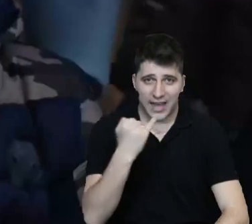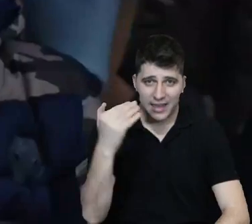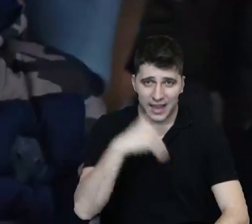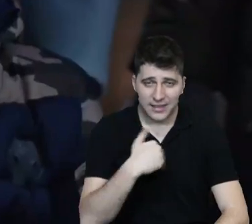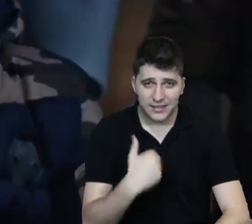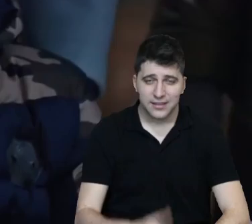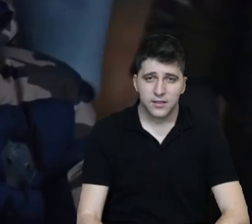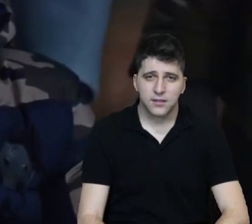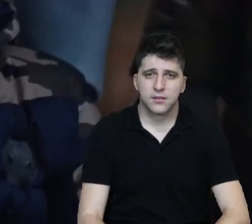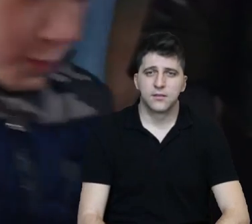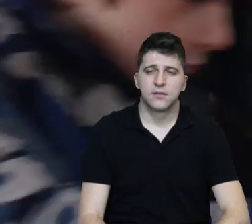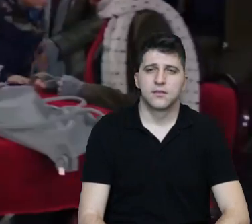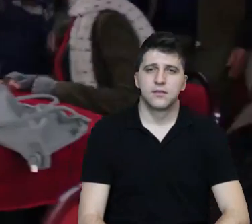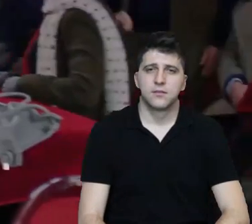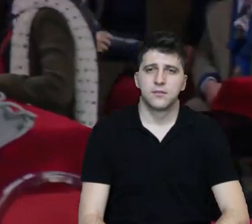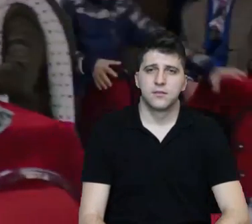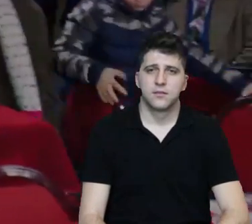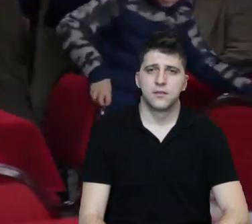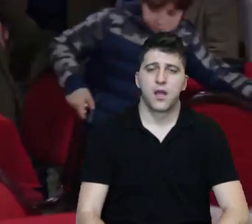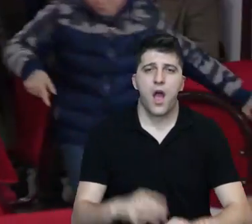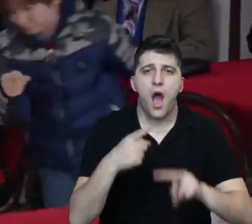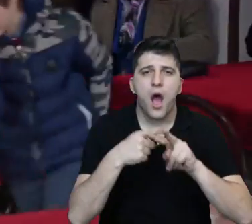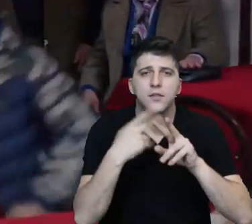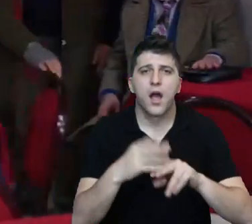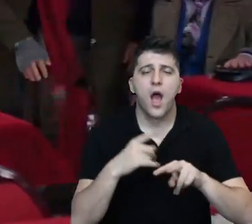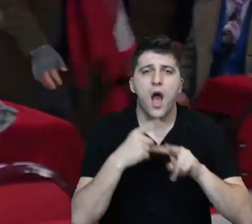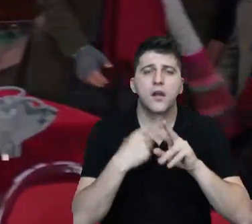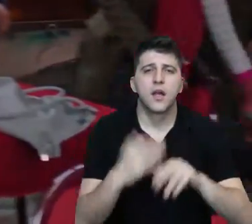geldin? Arda ayaklandı. Arda!